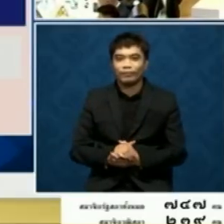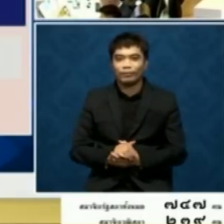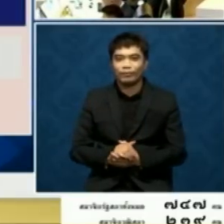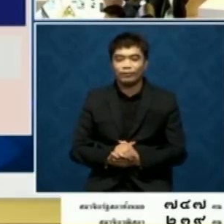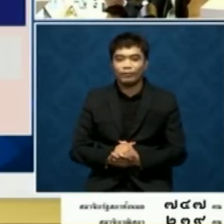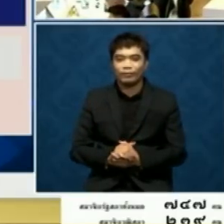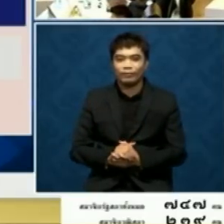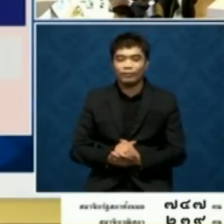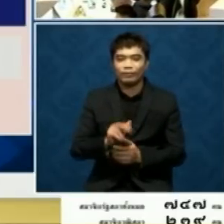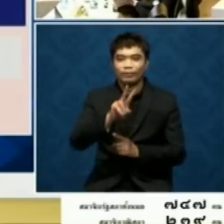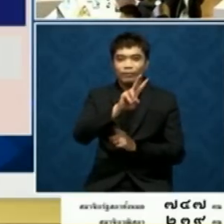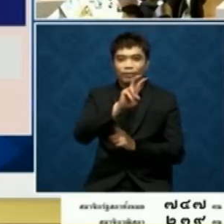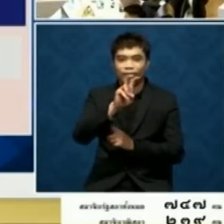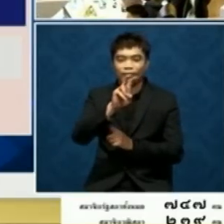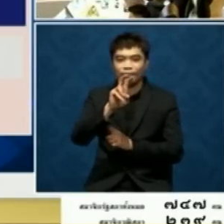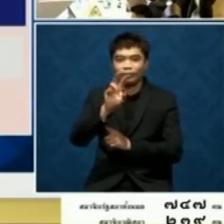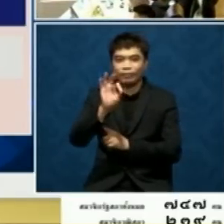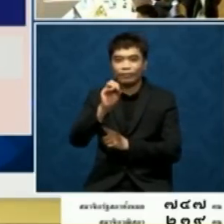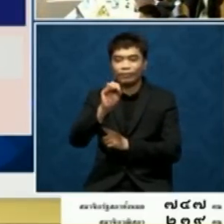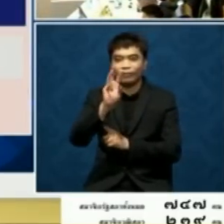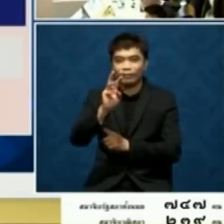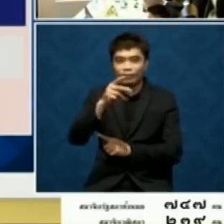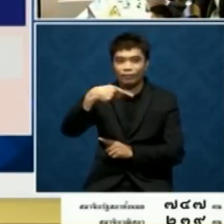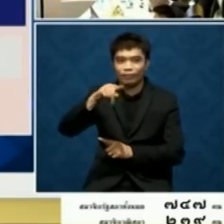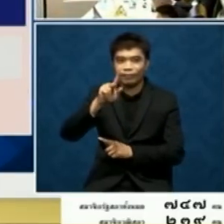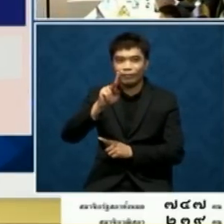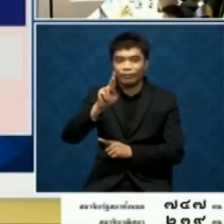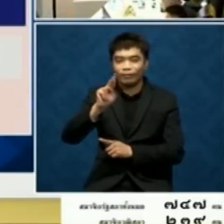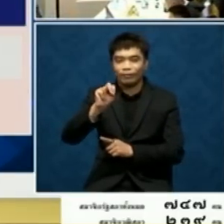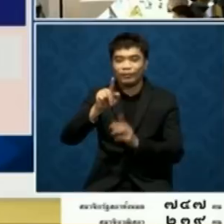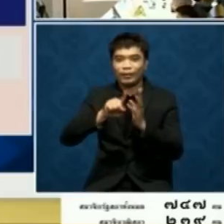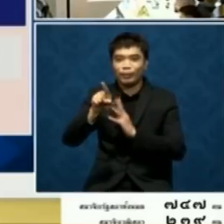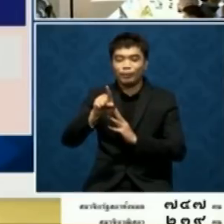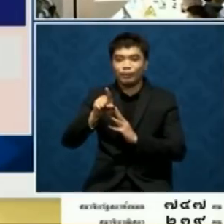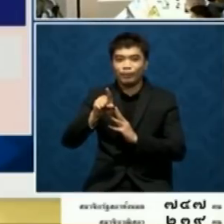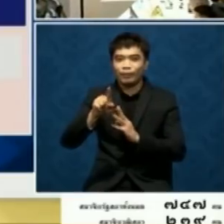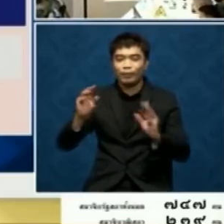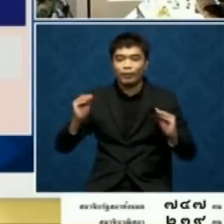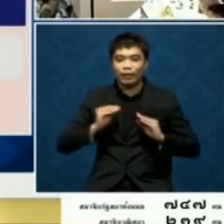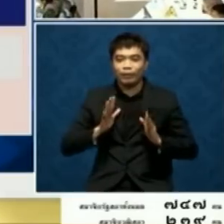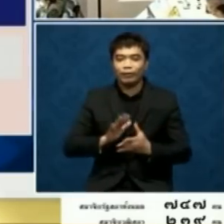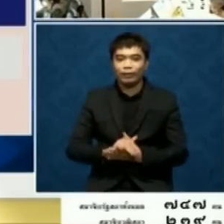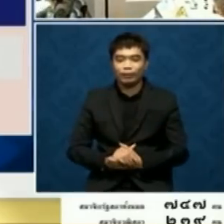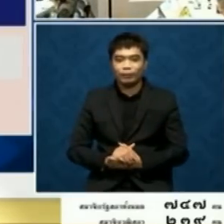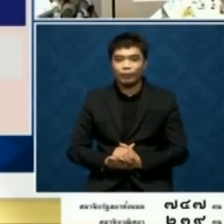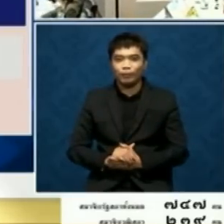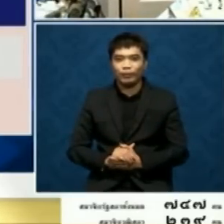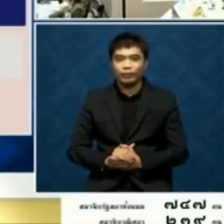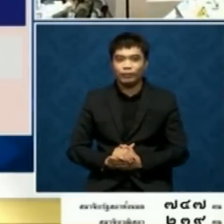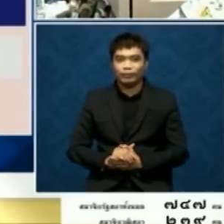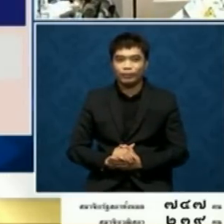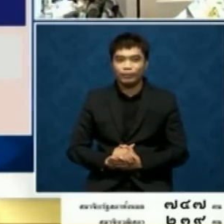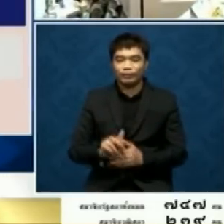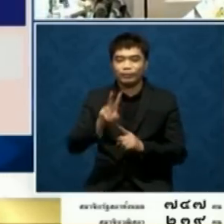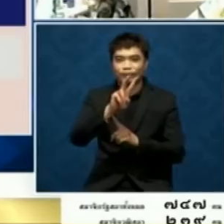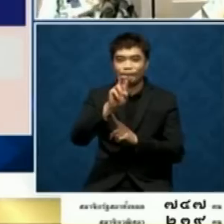ใสแล้วก็บอกว่าขอลุ้นการโหวตเลือกนายกไปพร้อมๆกันกับประชาชนคนไทยทั้งประเทศ ส่วนมีความมั่นใจหรือไม่เดี๋ยวบอกว่าขอ